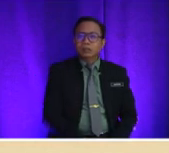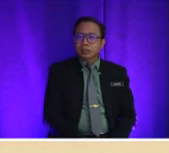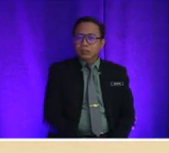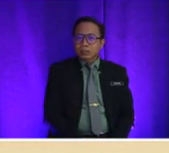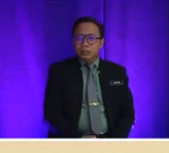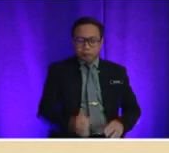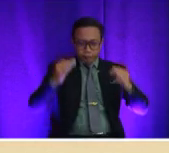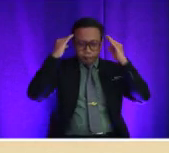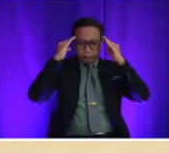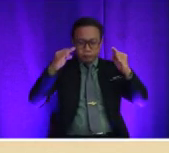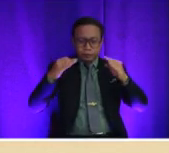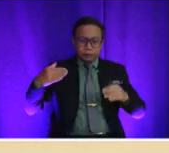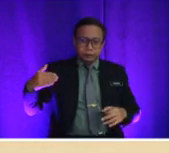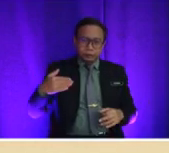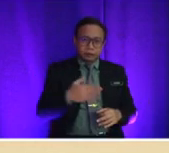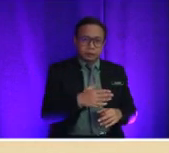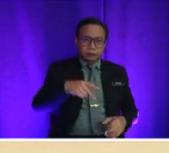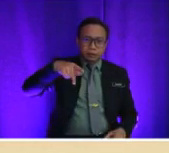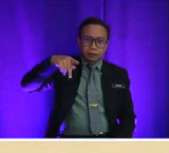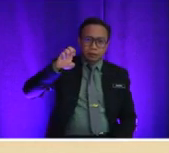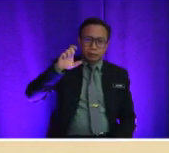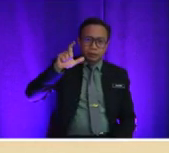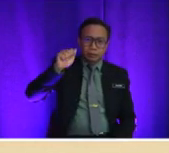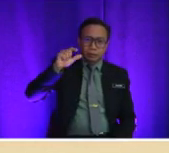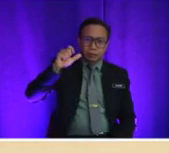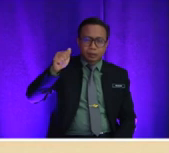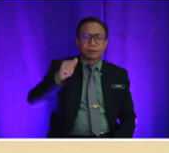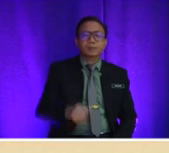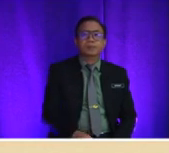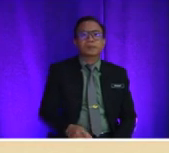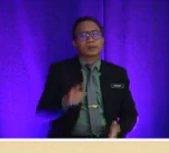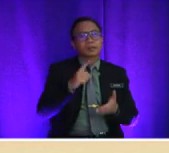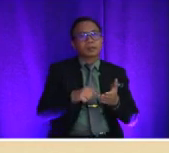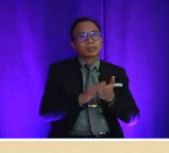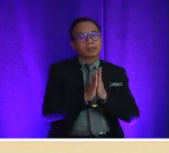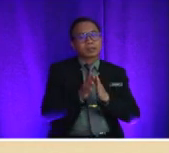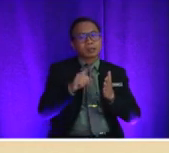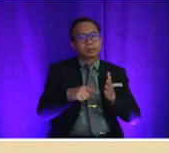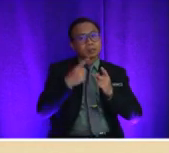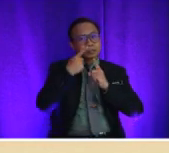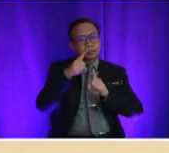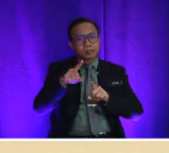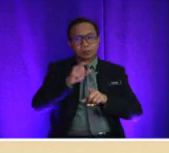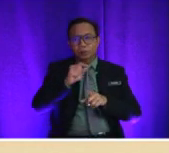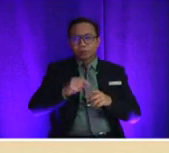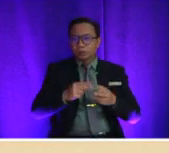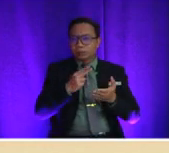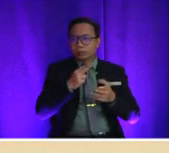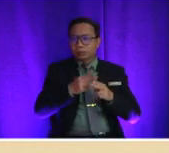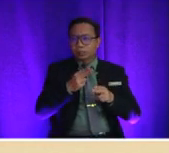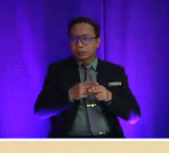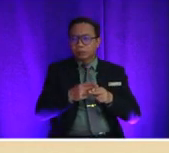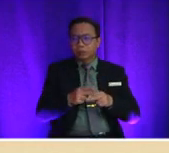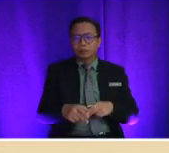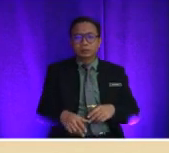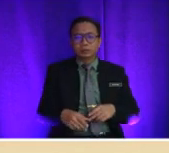kita adalah ikan plage oke jadi Apakah arahannya Tulis nama Fathan dan